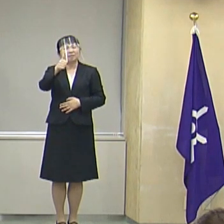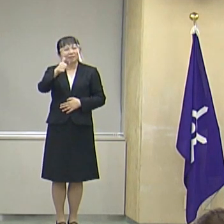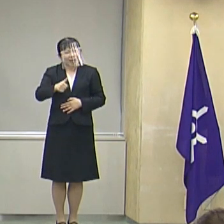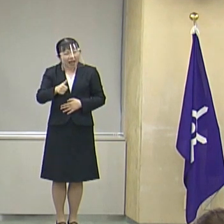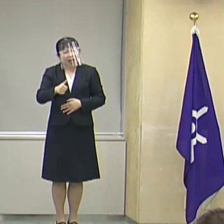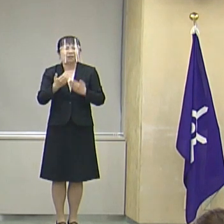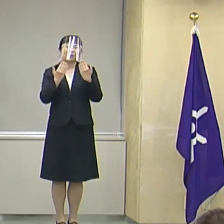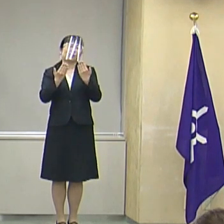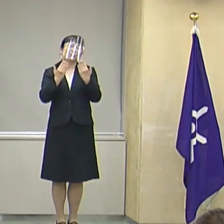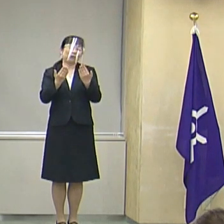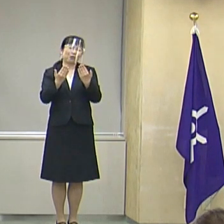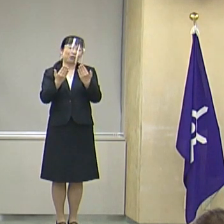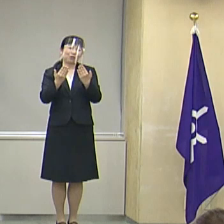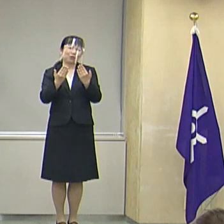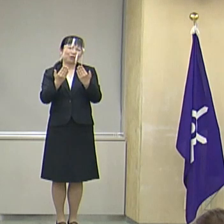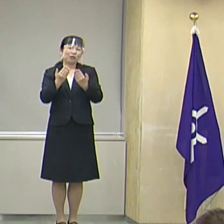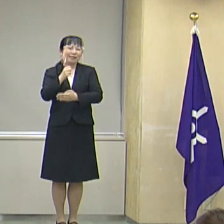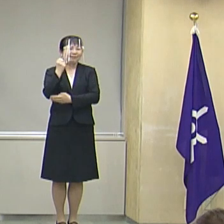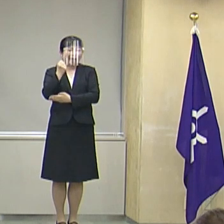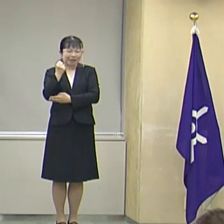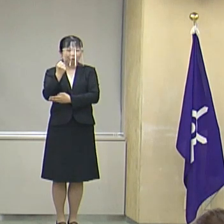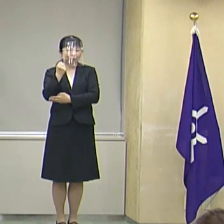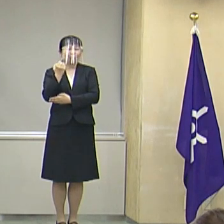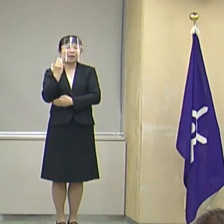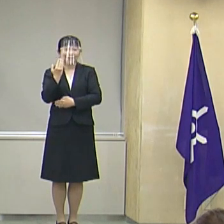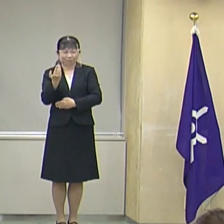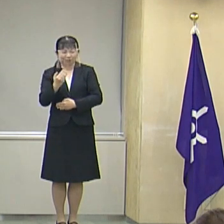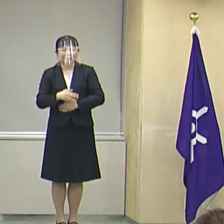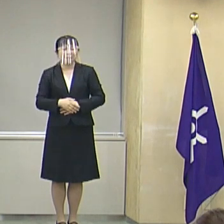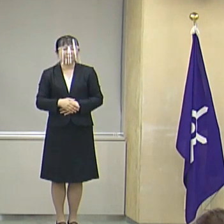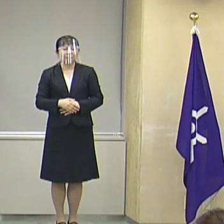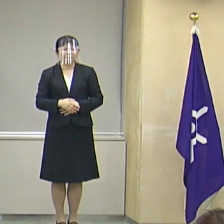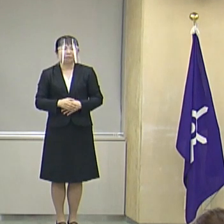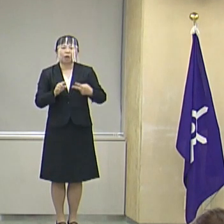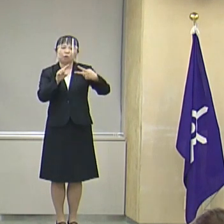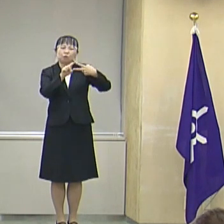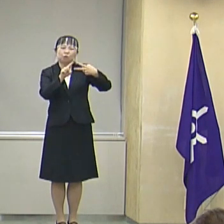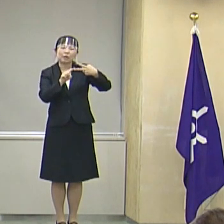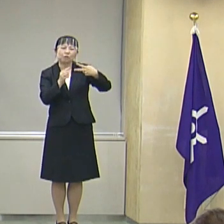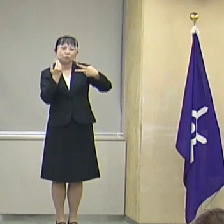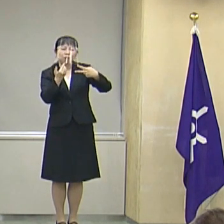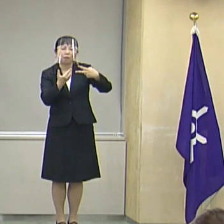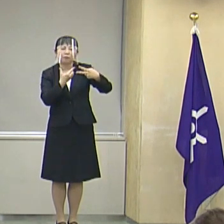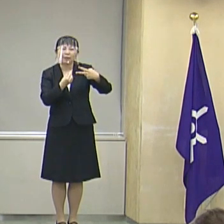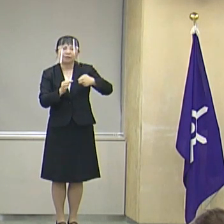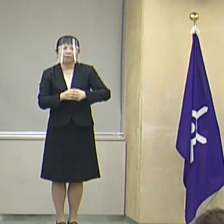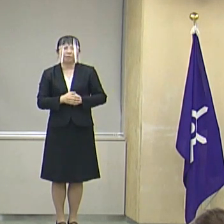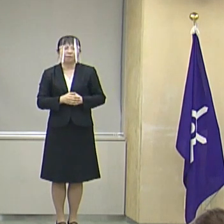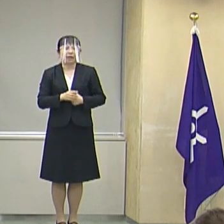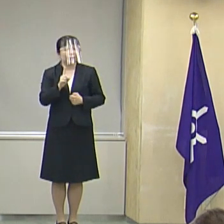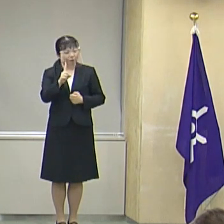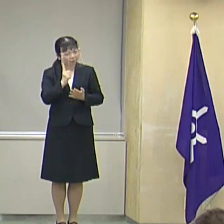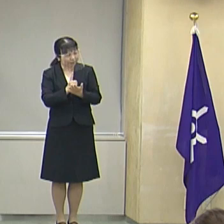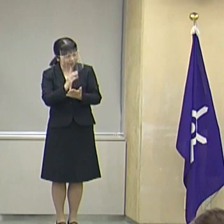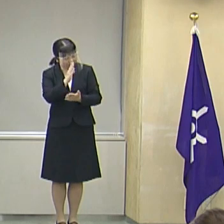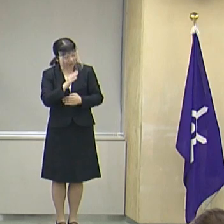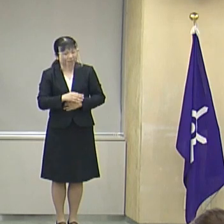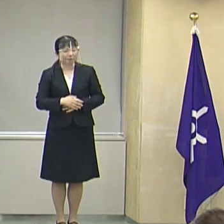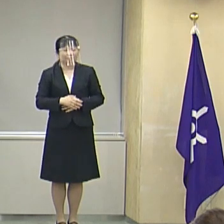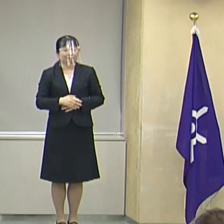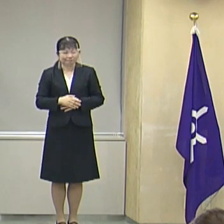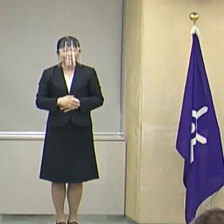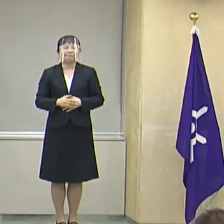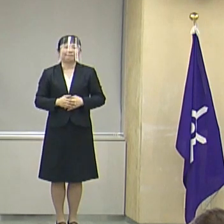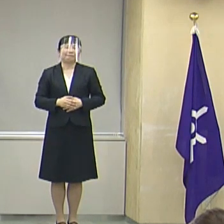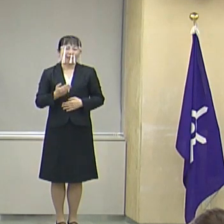松です。はい、まず2点伺いたいんですけど、まず1点、 すみません、1点でお願いします。 あ、1点ですか。はい、はい、